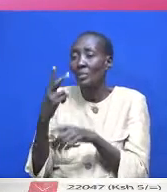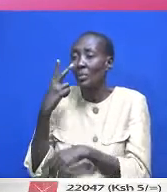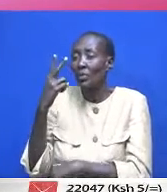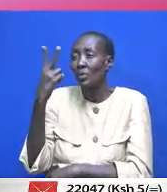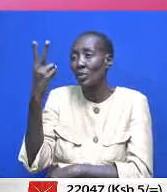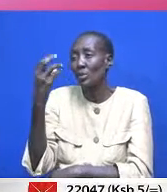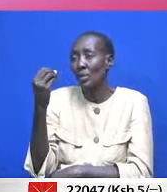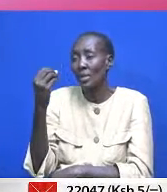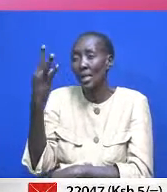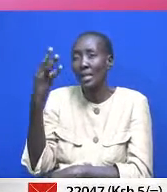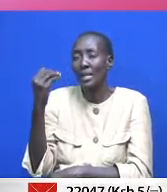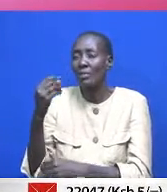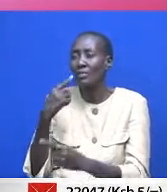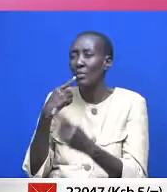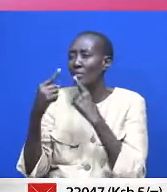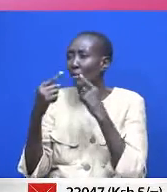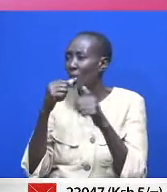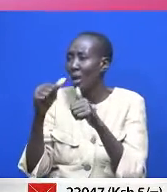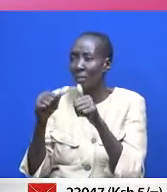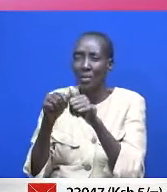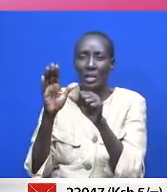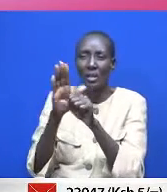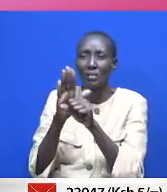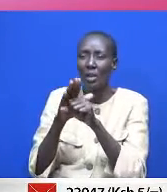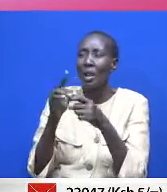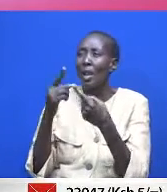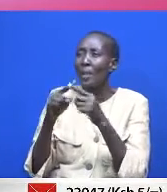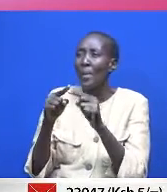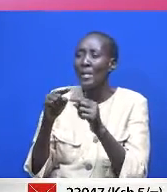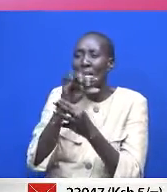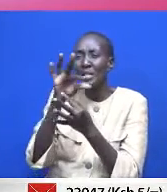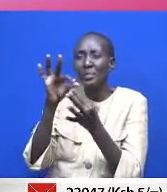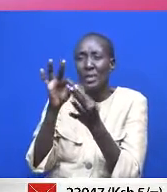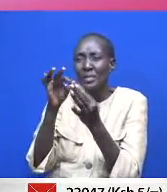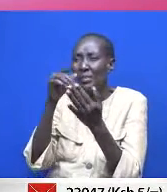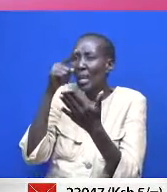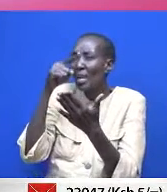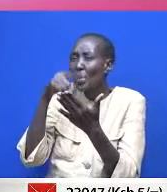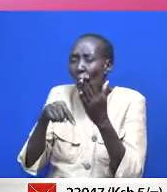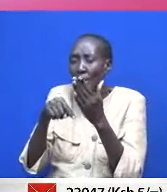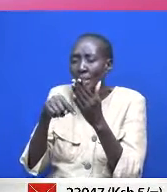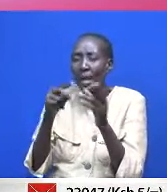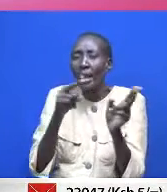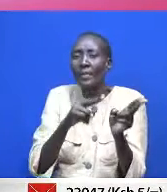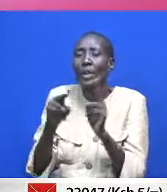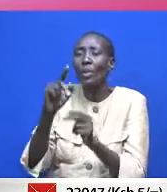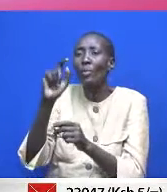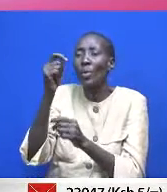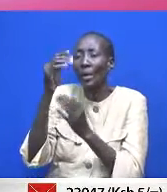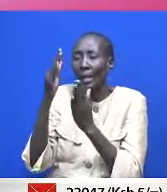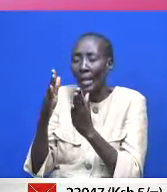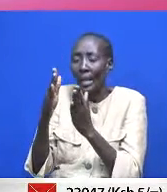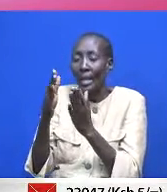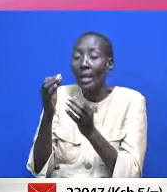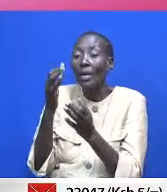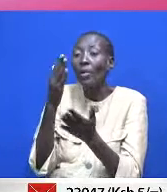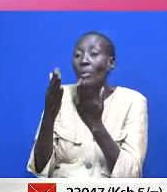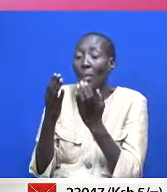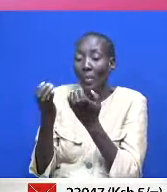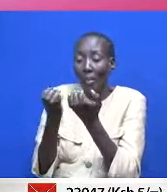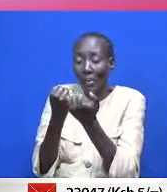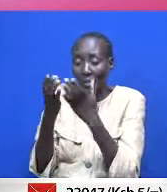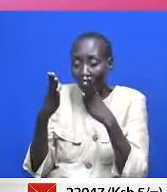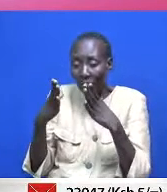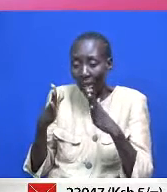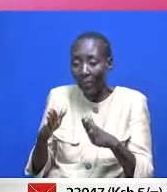mambo mara nyingi kwamba haswa ni nini ambaye mfanya Mkenya akiwa mfanya biashara, awe mkulima, awe